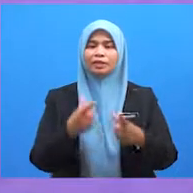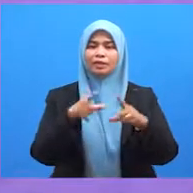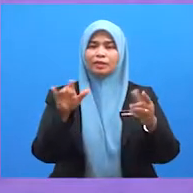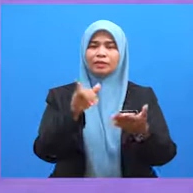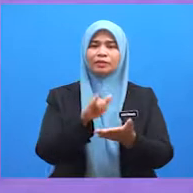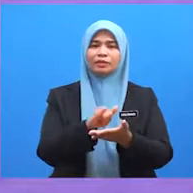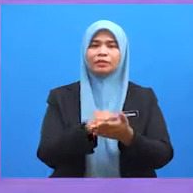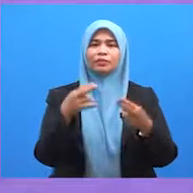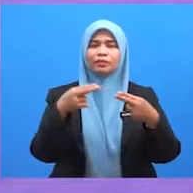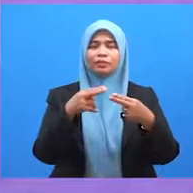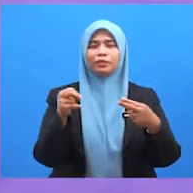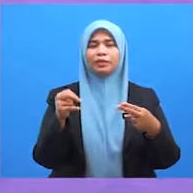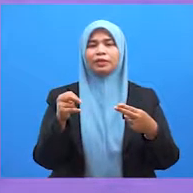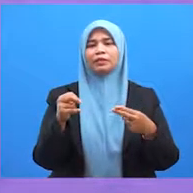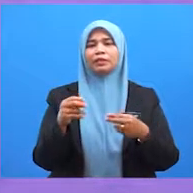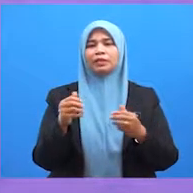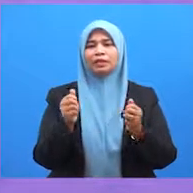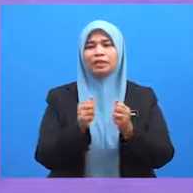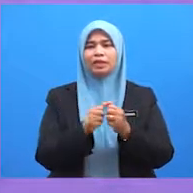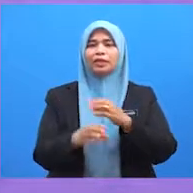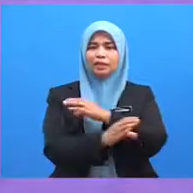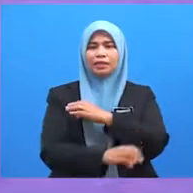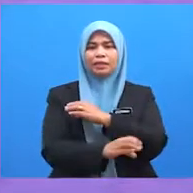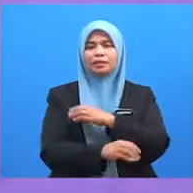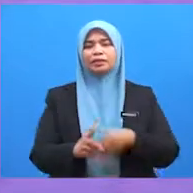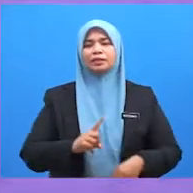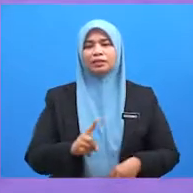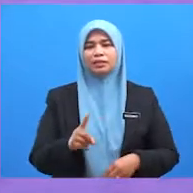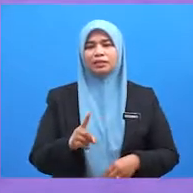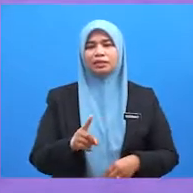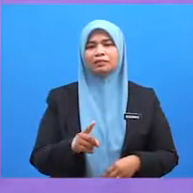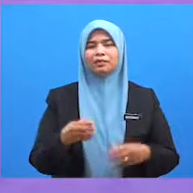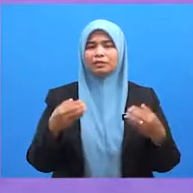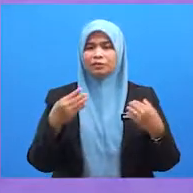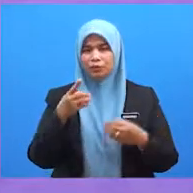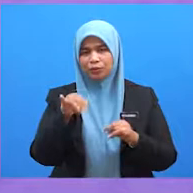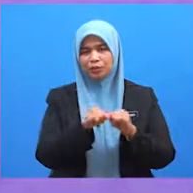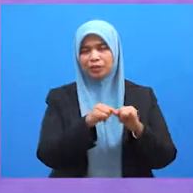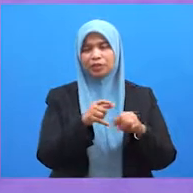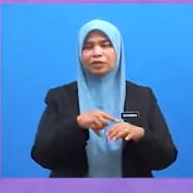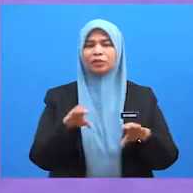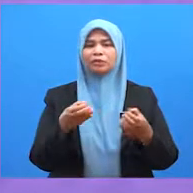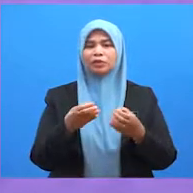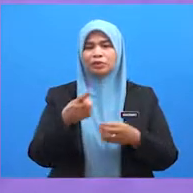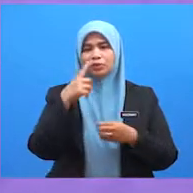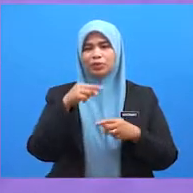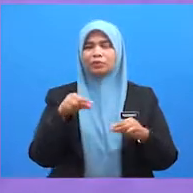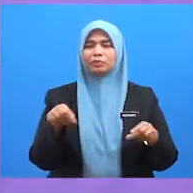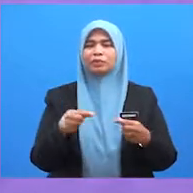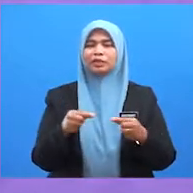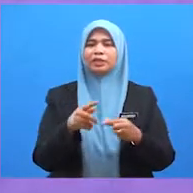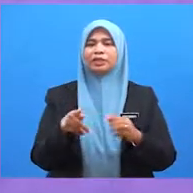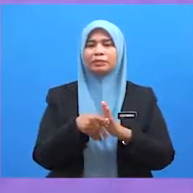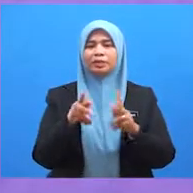itu, hubungan diplomatik dengan negara-negara Islam turut diadakan demi menggiatkan lagi